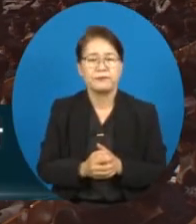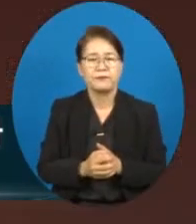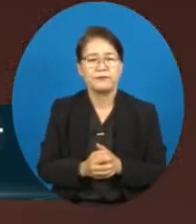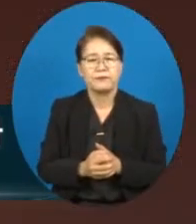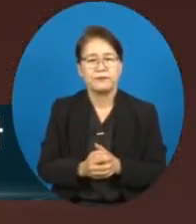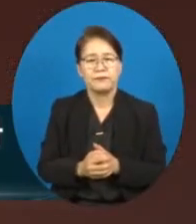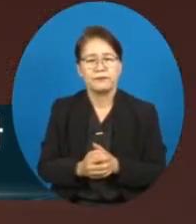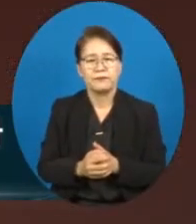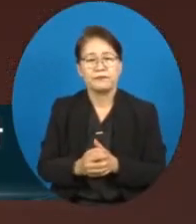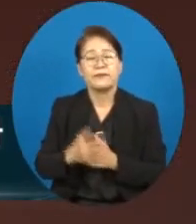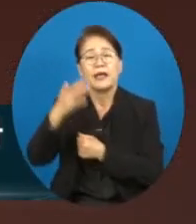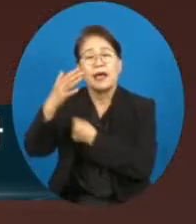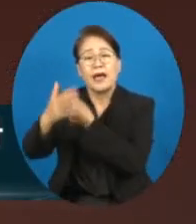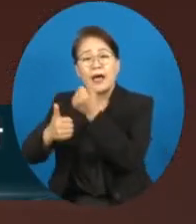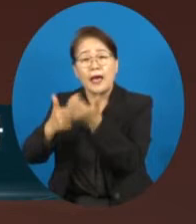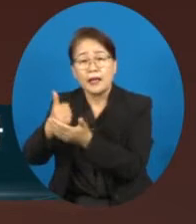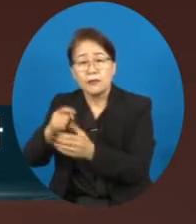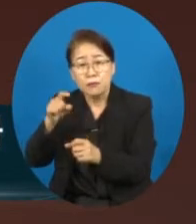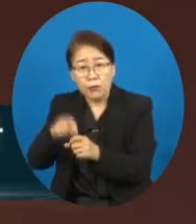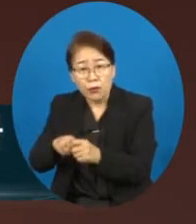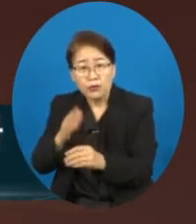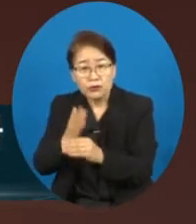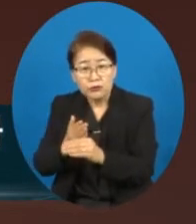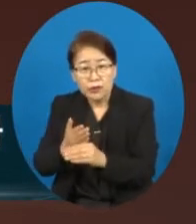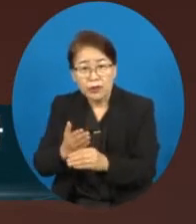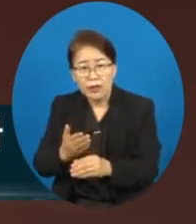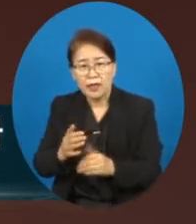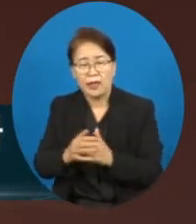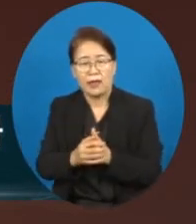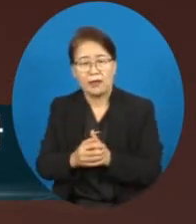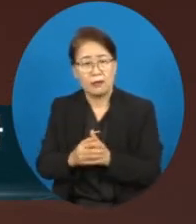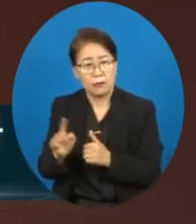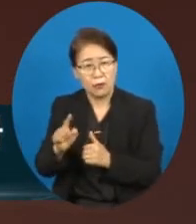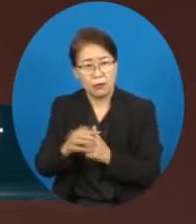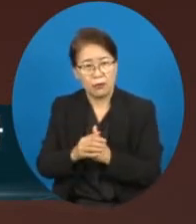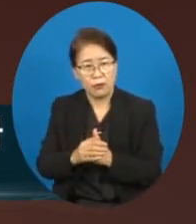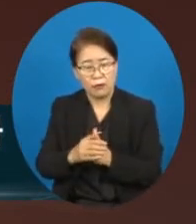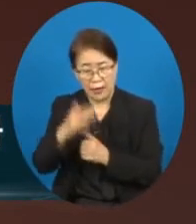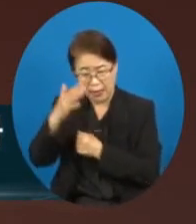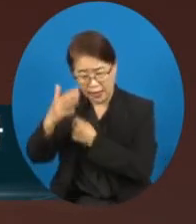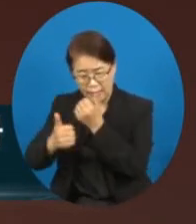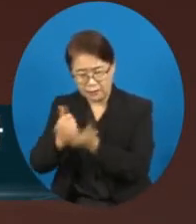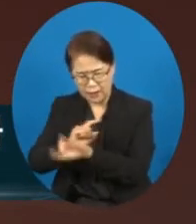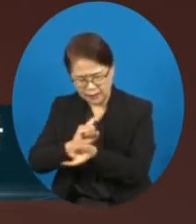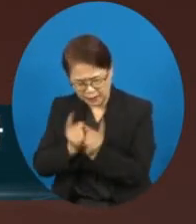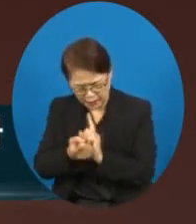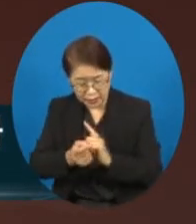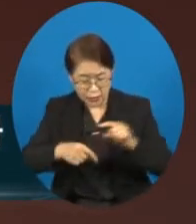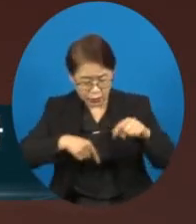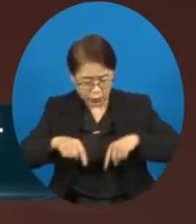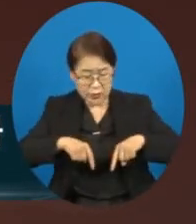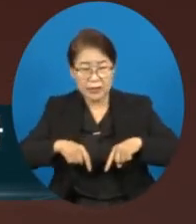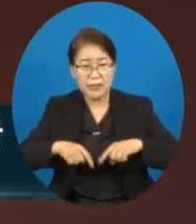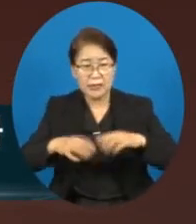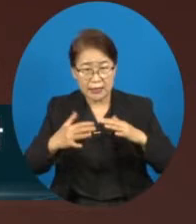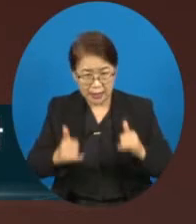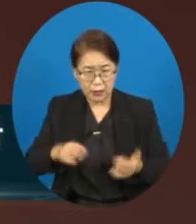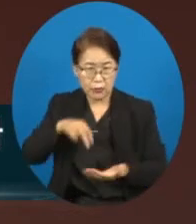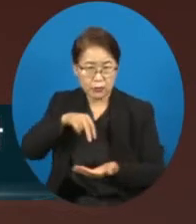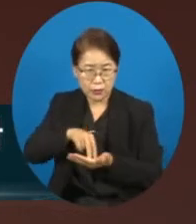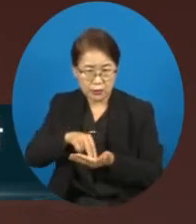하나님께서 우리 인간을 지으신 중요한 목적 중에 하나가 뭐예요? 하나님의 대리 통치자로 우리를 세우셔서